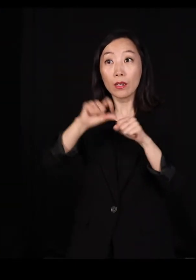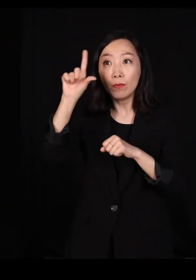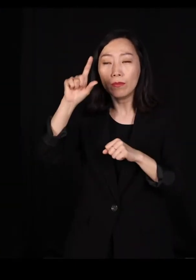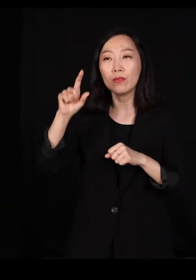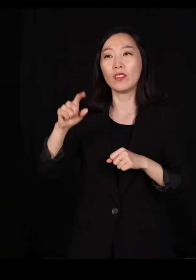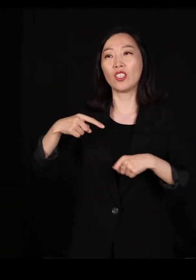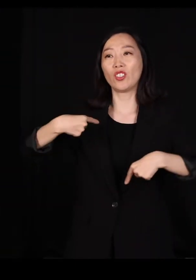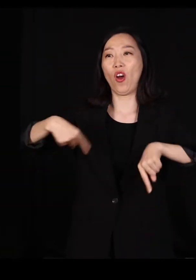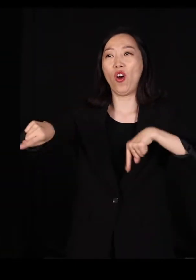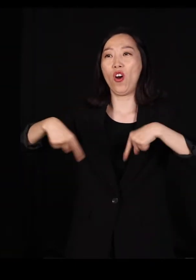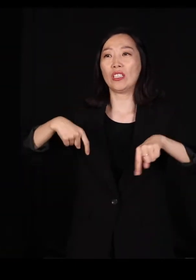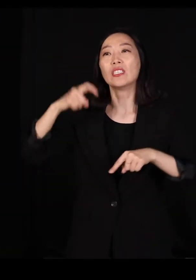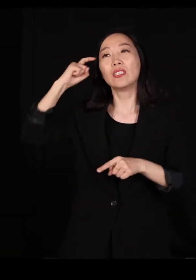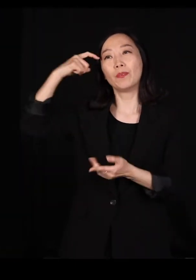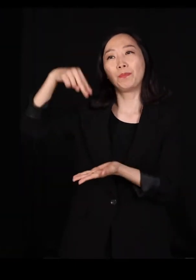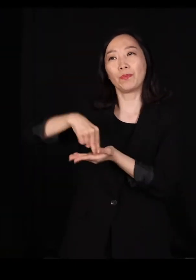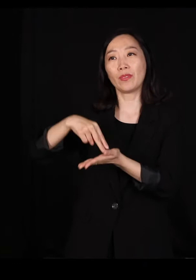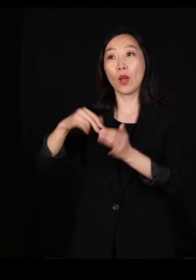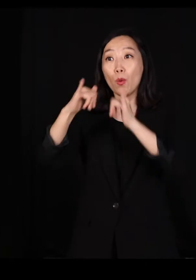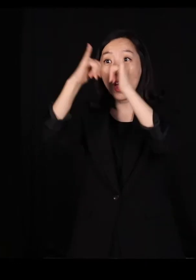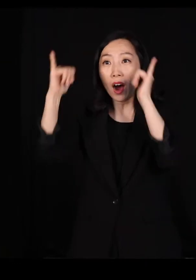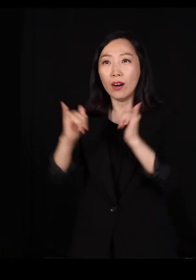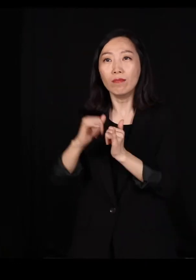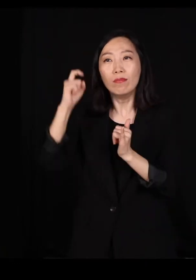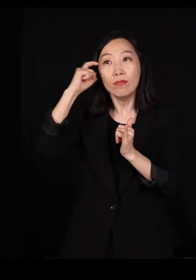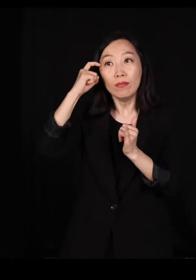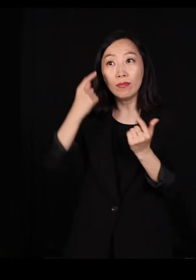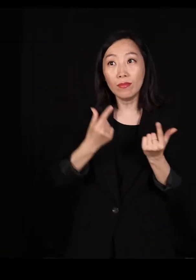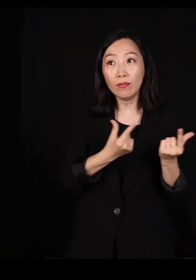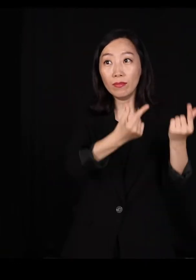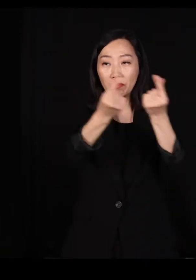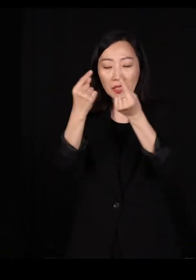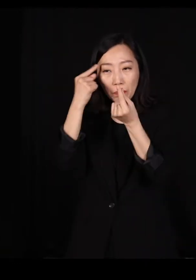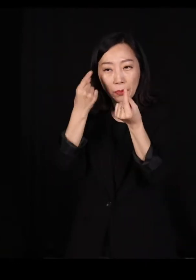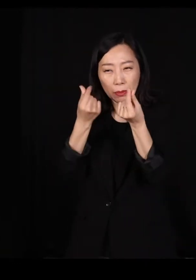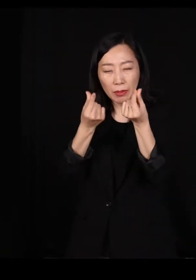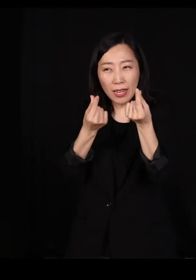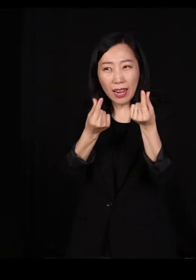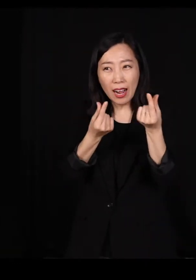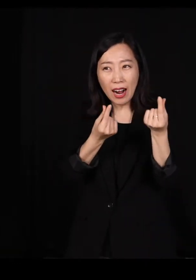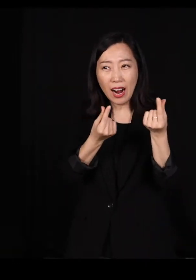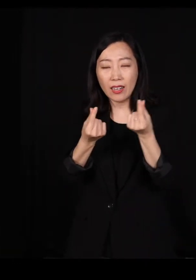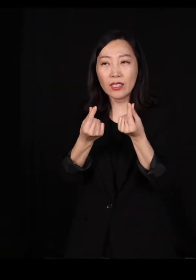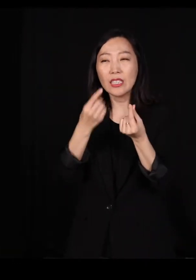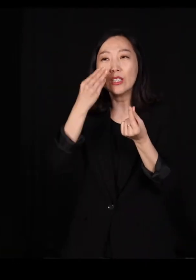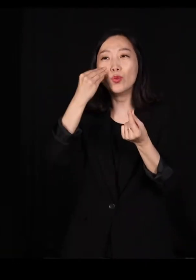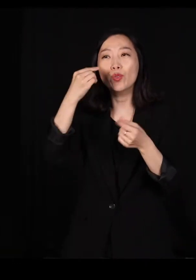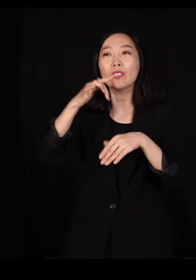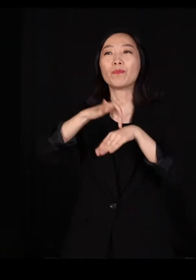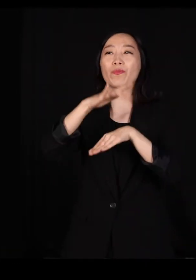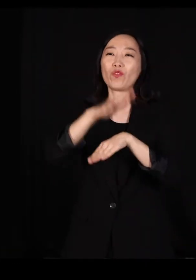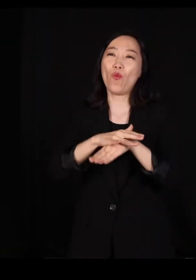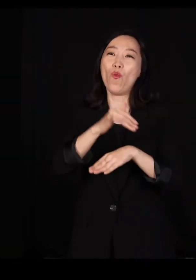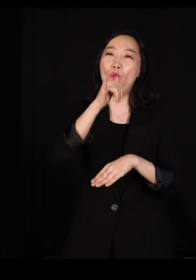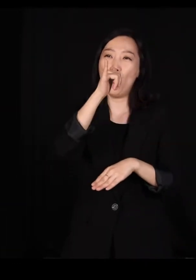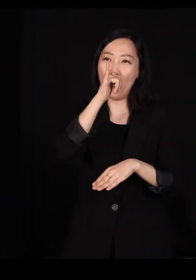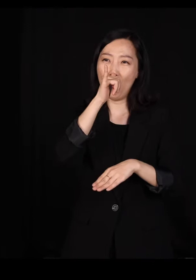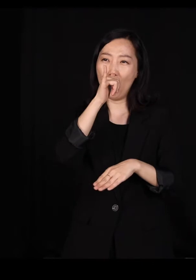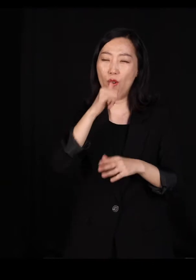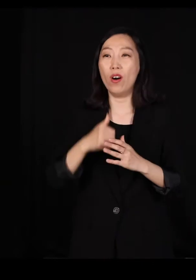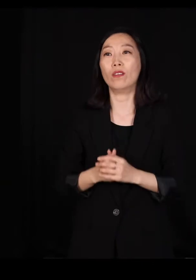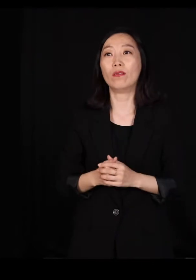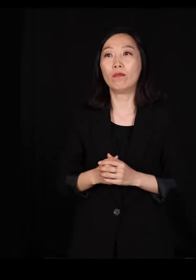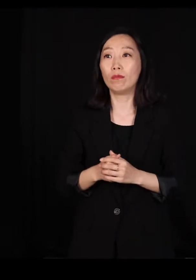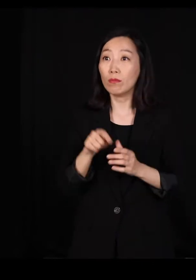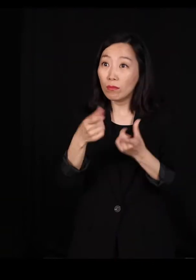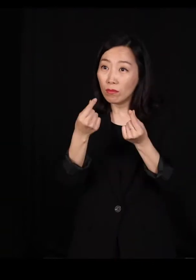우리의 정치적인 입장이라든지 사회적인 견해 이런 거에 관해서는 굉장히 비슷한 것에 익숙해져 있습니다.